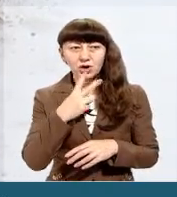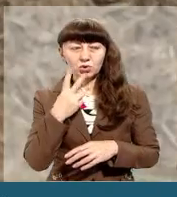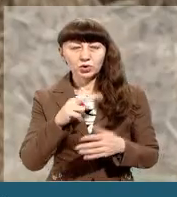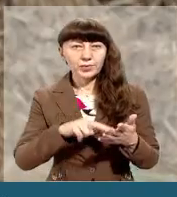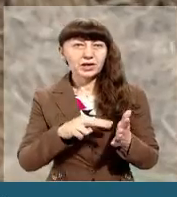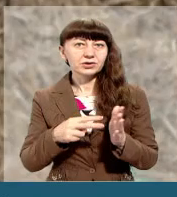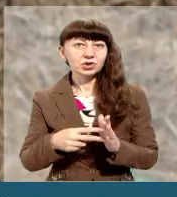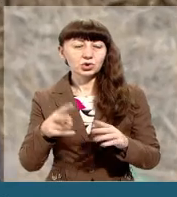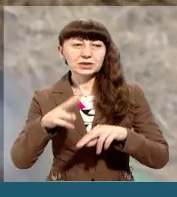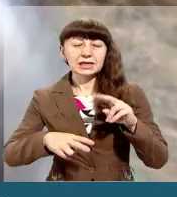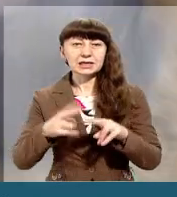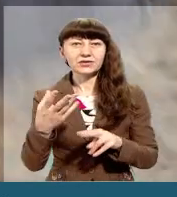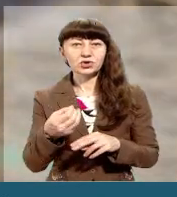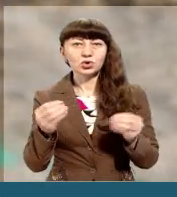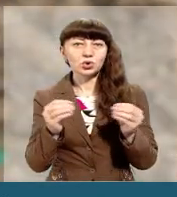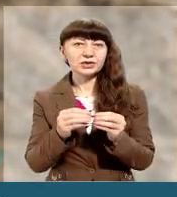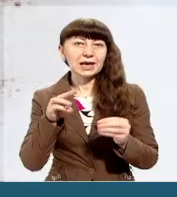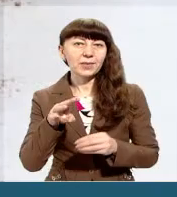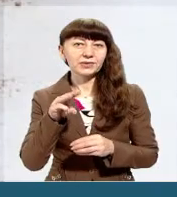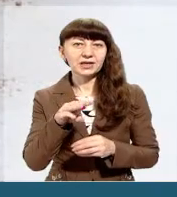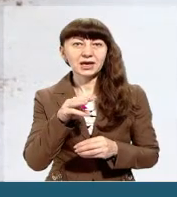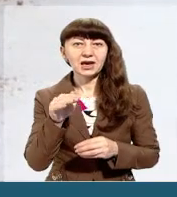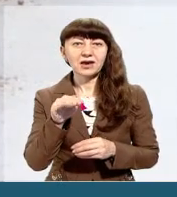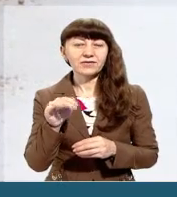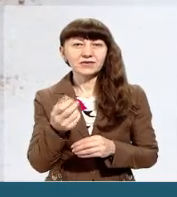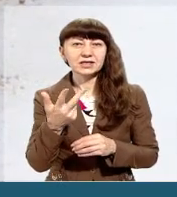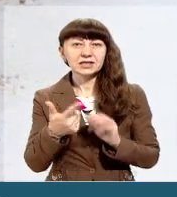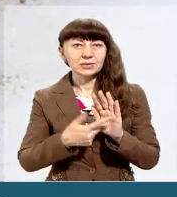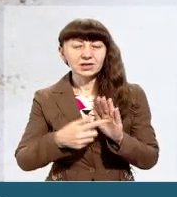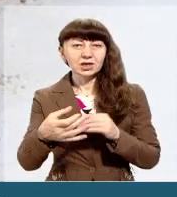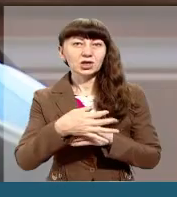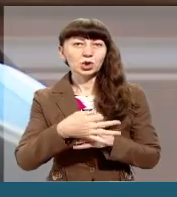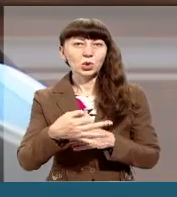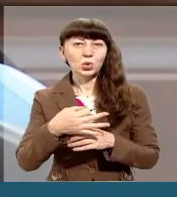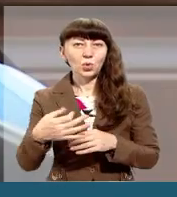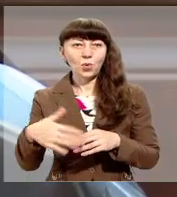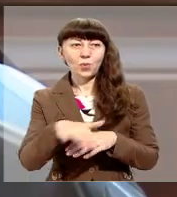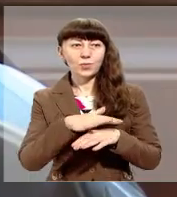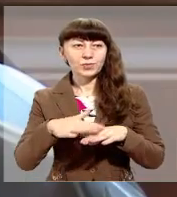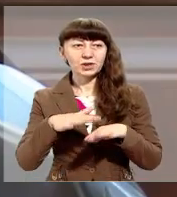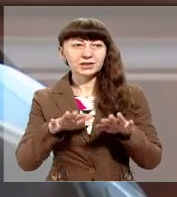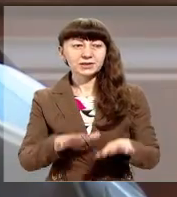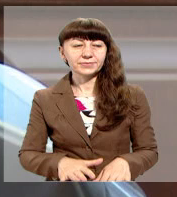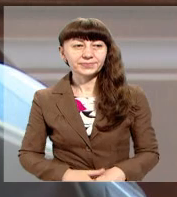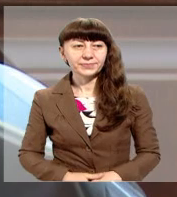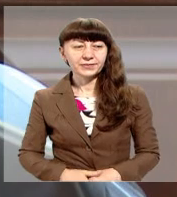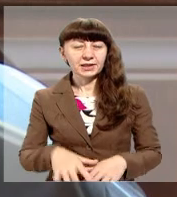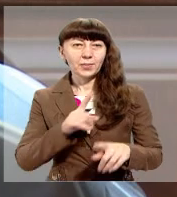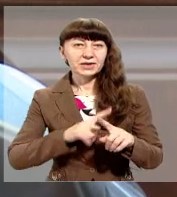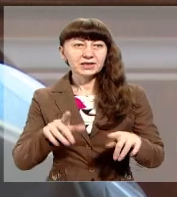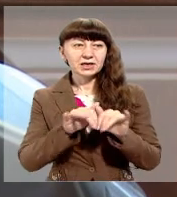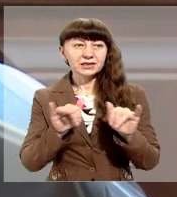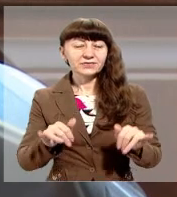2 года планируется возведение еще 10 МТФ в 7 регионах области. Для более ускоренного